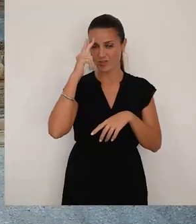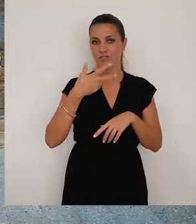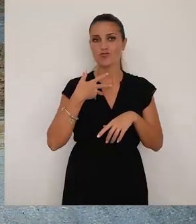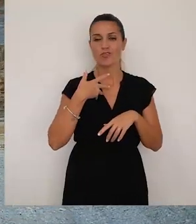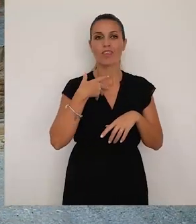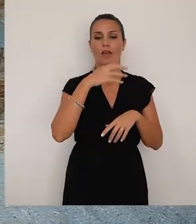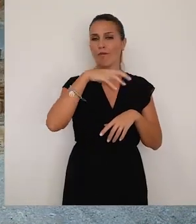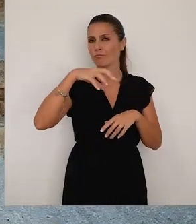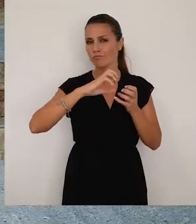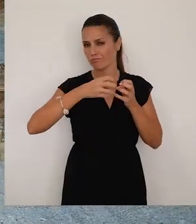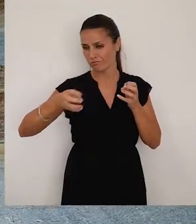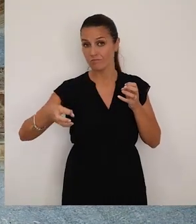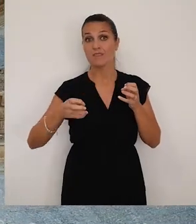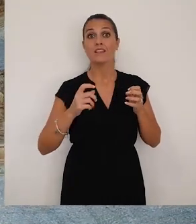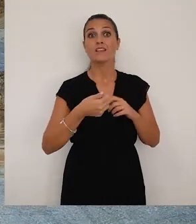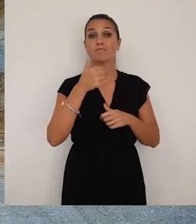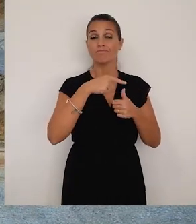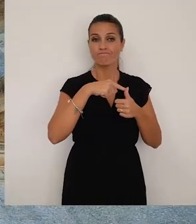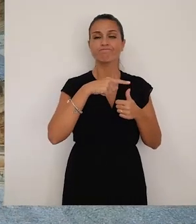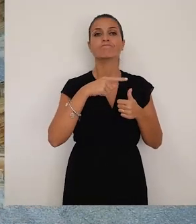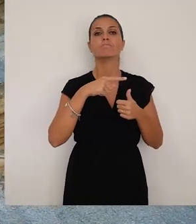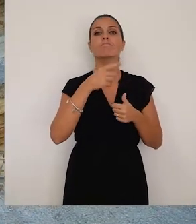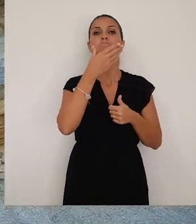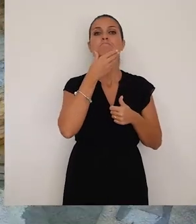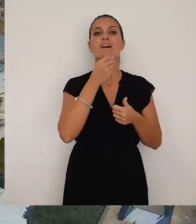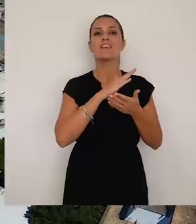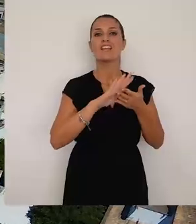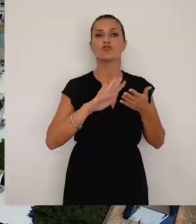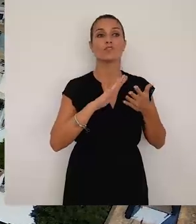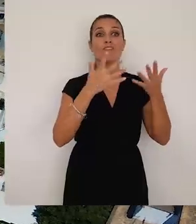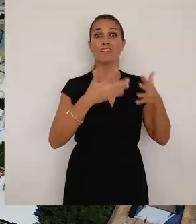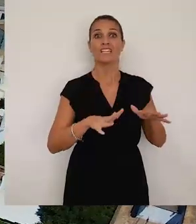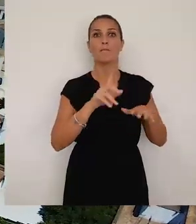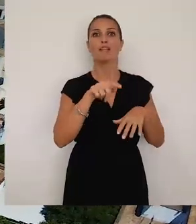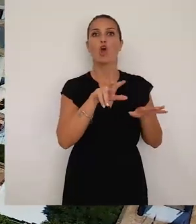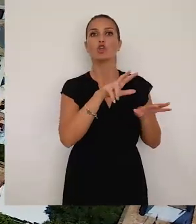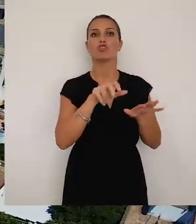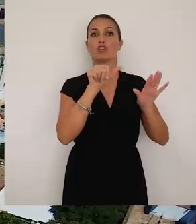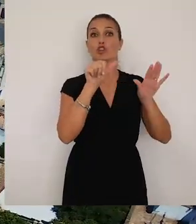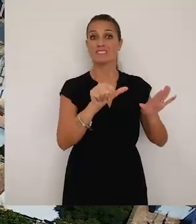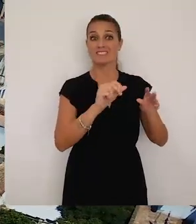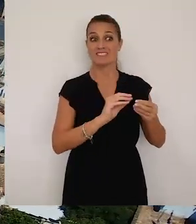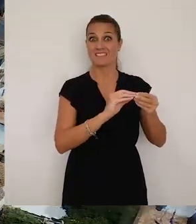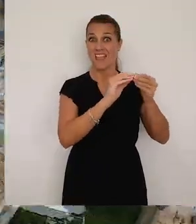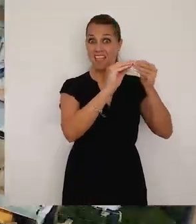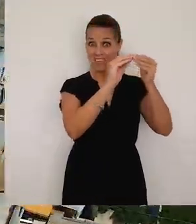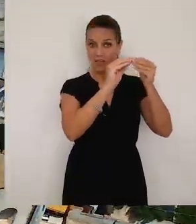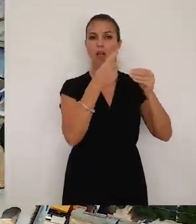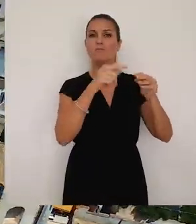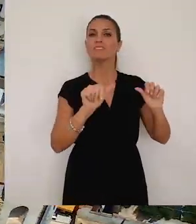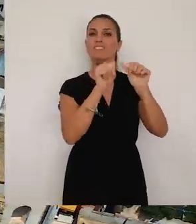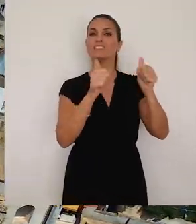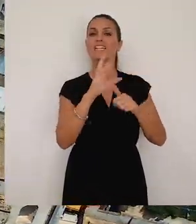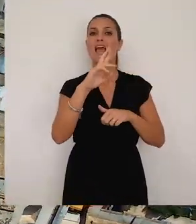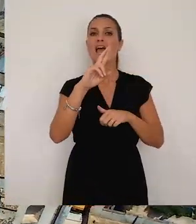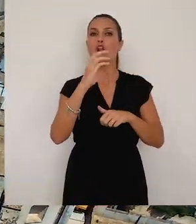chiesa parrocchiale dedicata alla Visitazione della Vergine, ultimata nel 1806. La chiesa richiama i